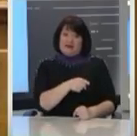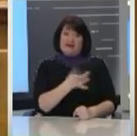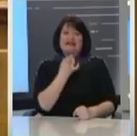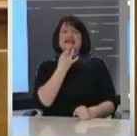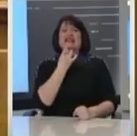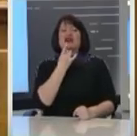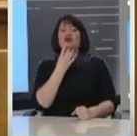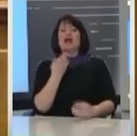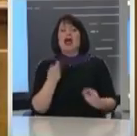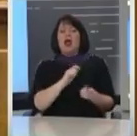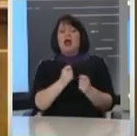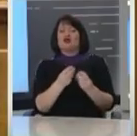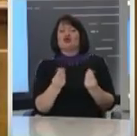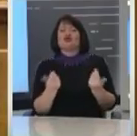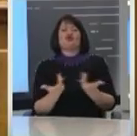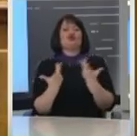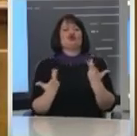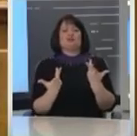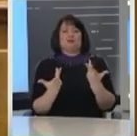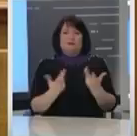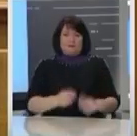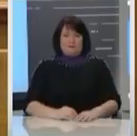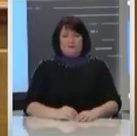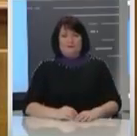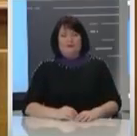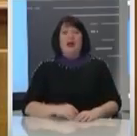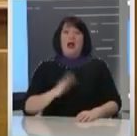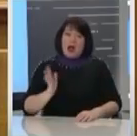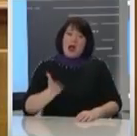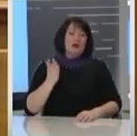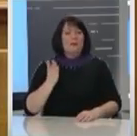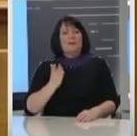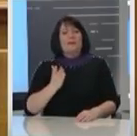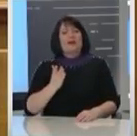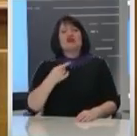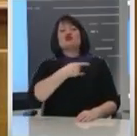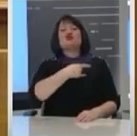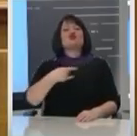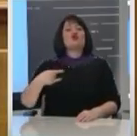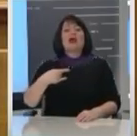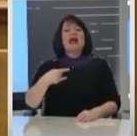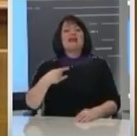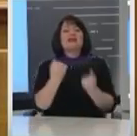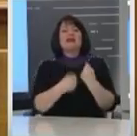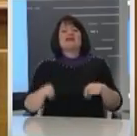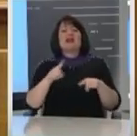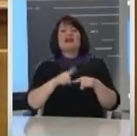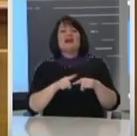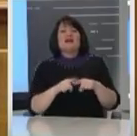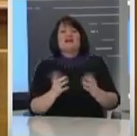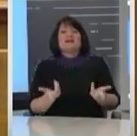τέχνη. Ακόμα και ο ανεκδίγητος κύριος Ζουράρης, αλήθεια δεν έχω